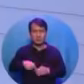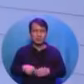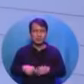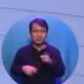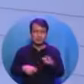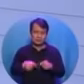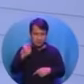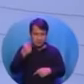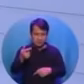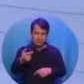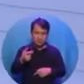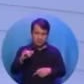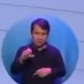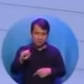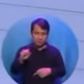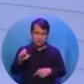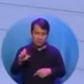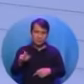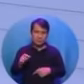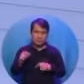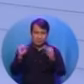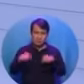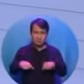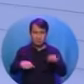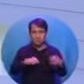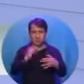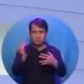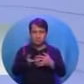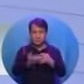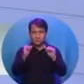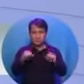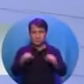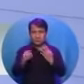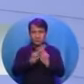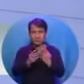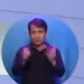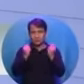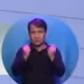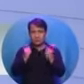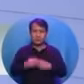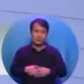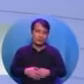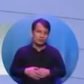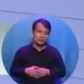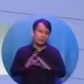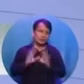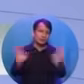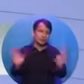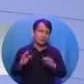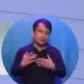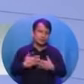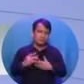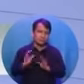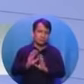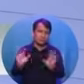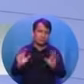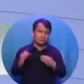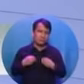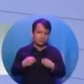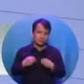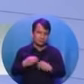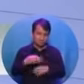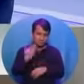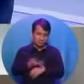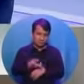Ma'am Giselle. Po. Pwede ka palang makasuan at makulong ka. Ay, sir, ayaw naman po sana. Alang-alang po dito.